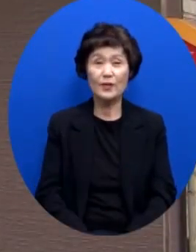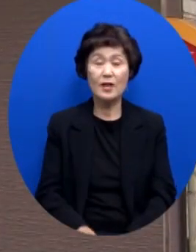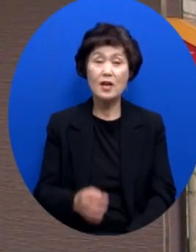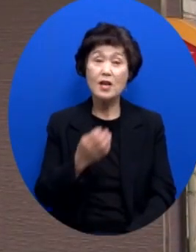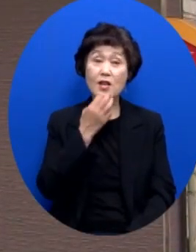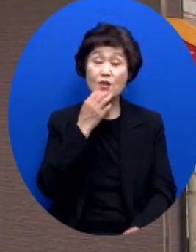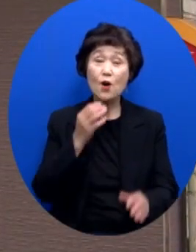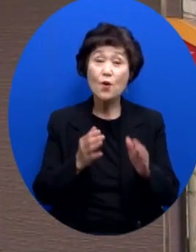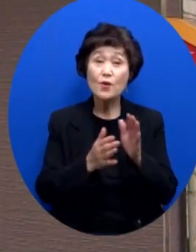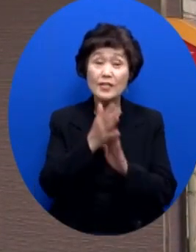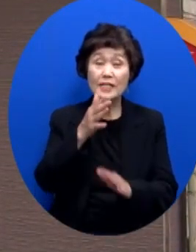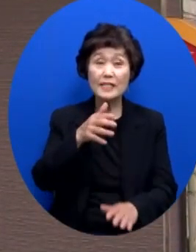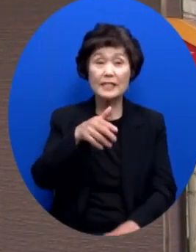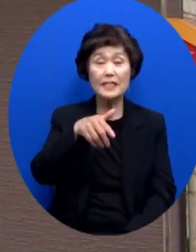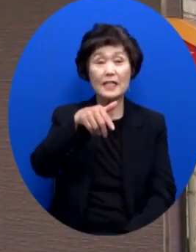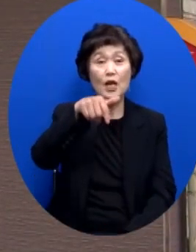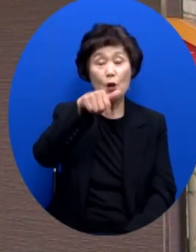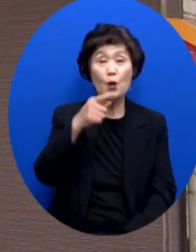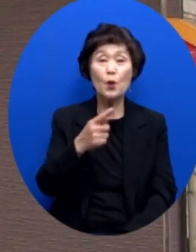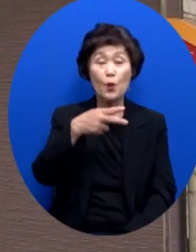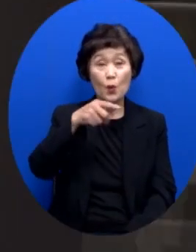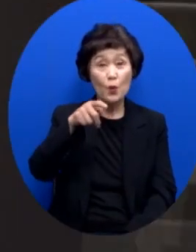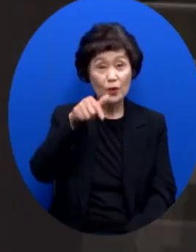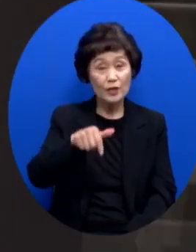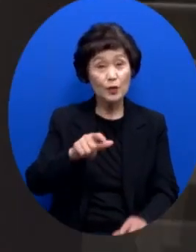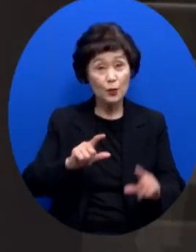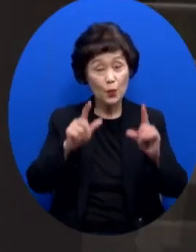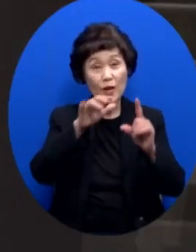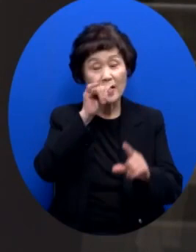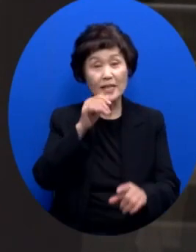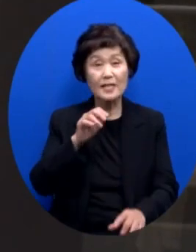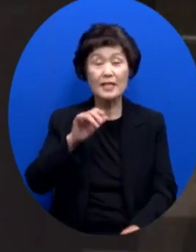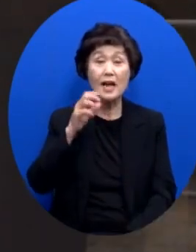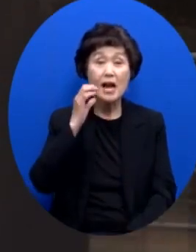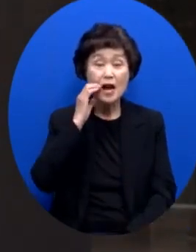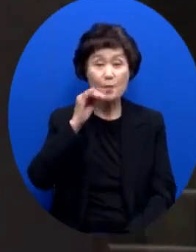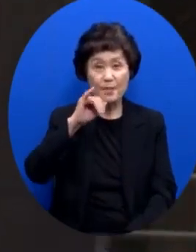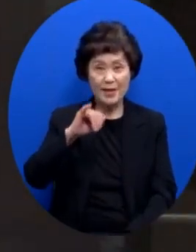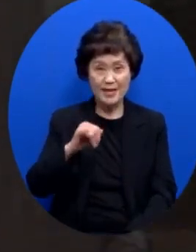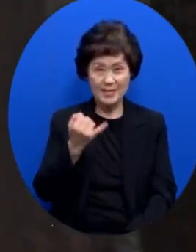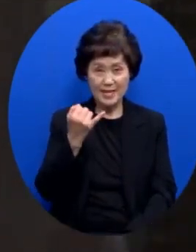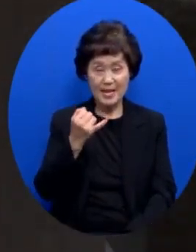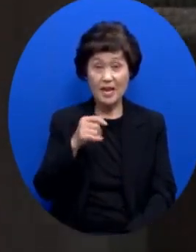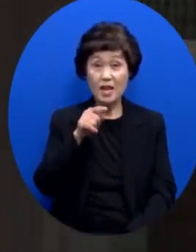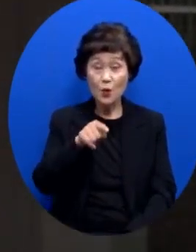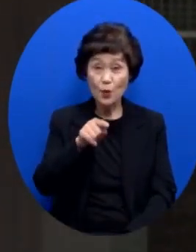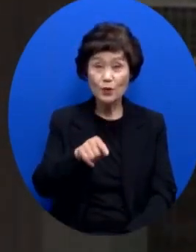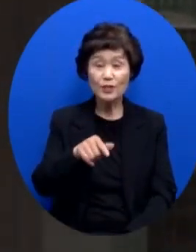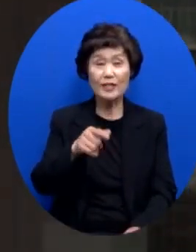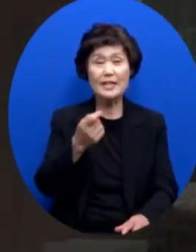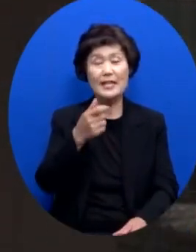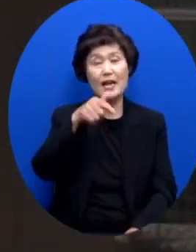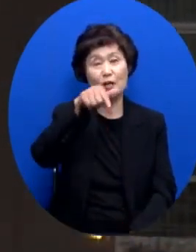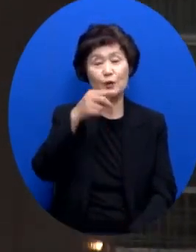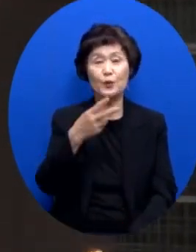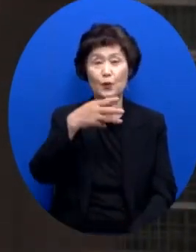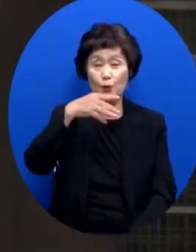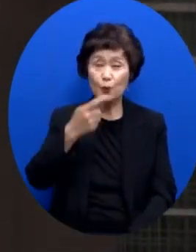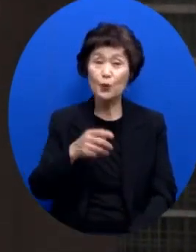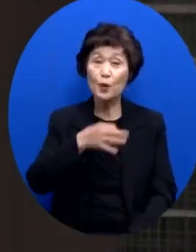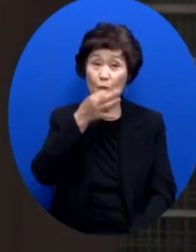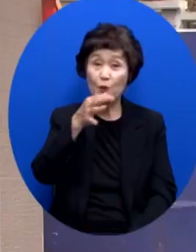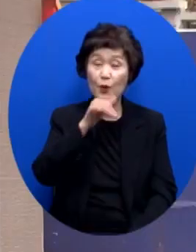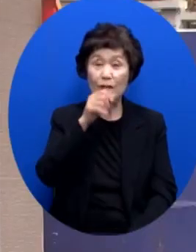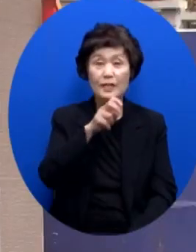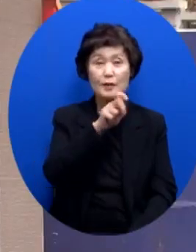서울시 강동구 고덕동에 위치한 카페제이. 이 카페는 고덕동의 작은 교토로 불리는 말차